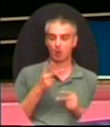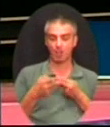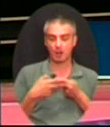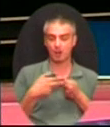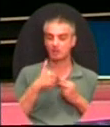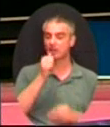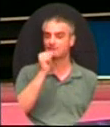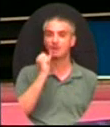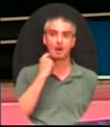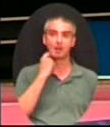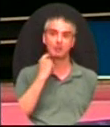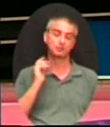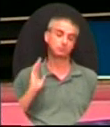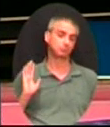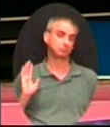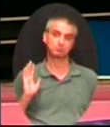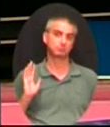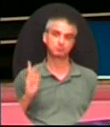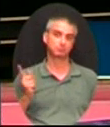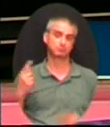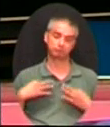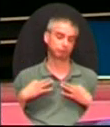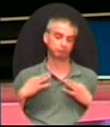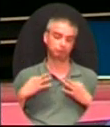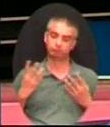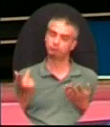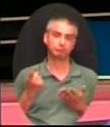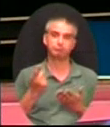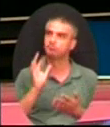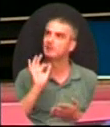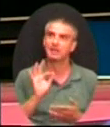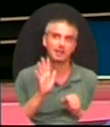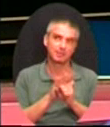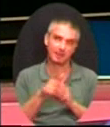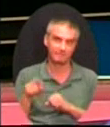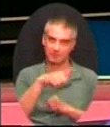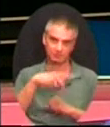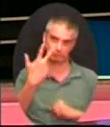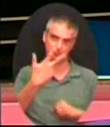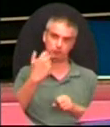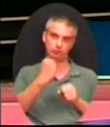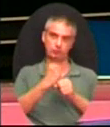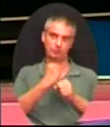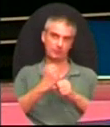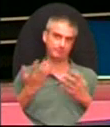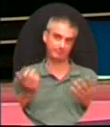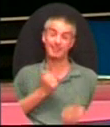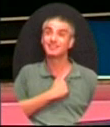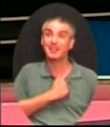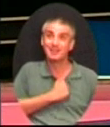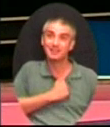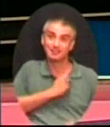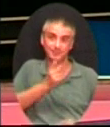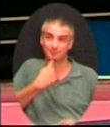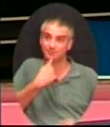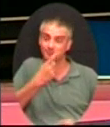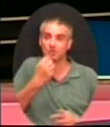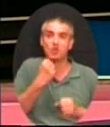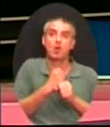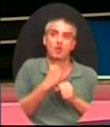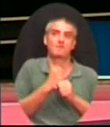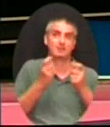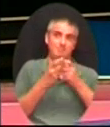להתקרב ליין, אז פשוט לא היה אכפת להם שמי שישלם את המחיר זה אותם אנשים דתיים, מציינת,